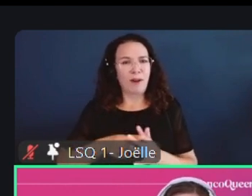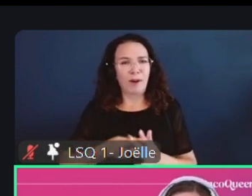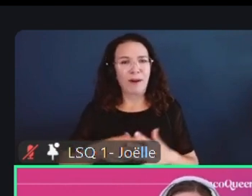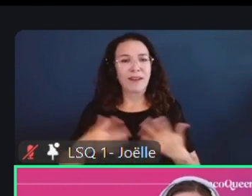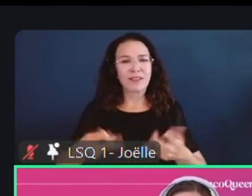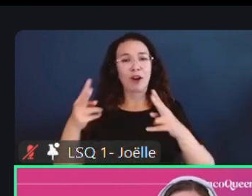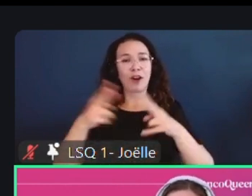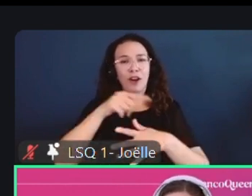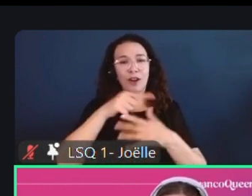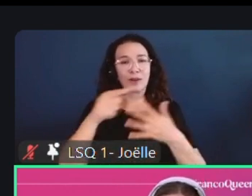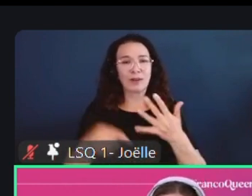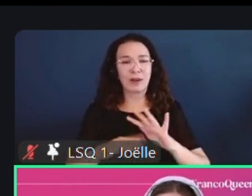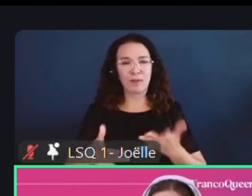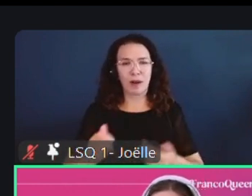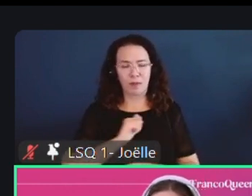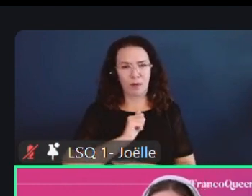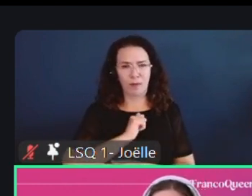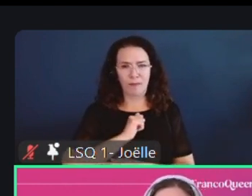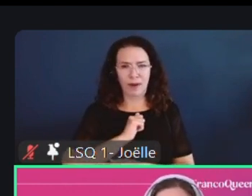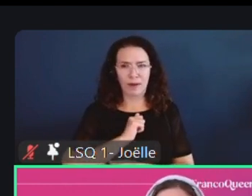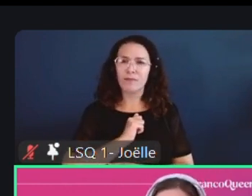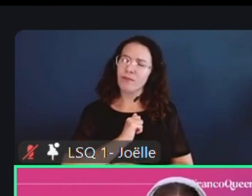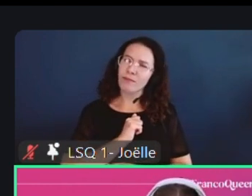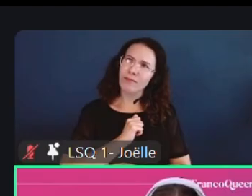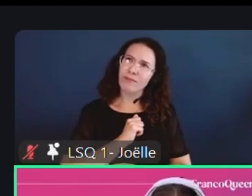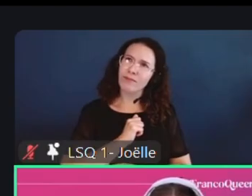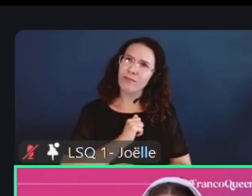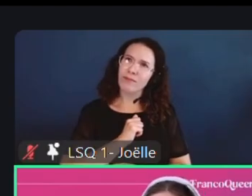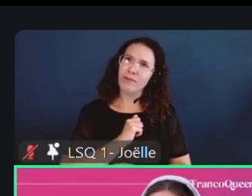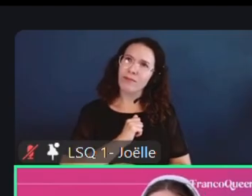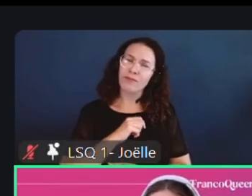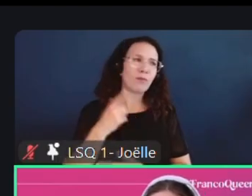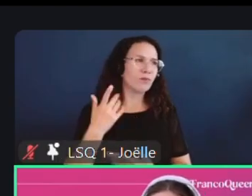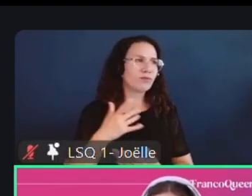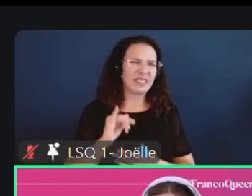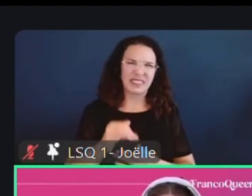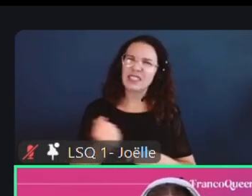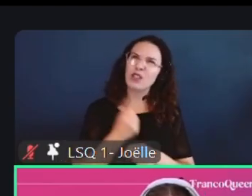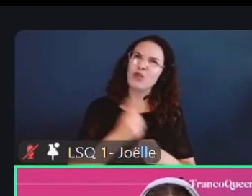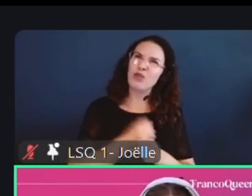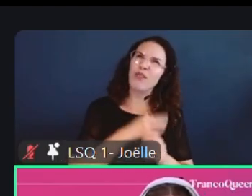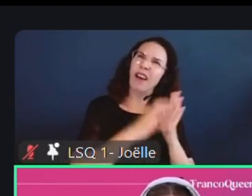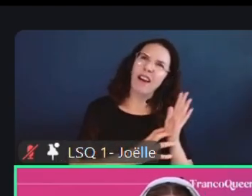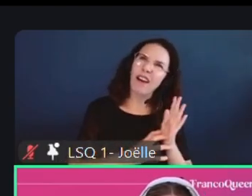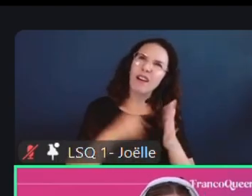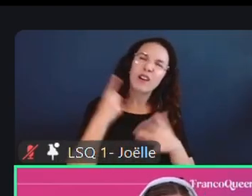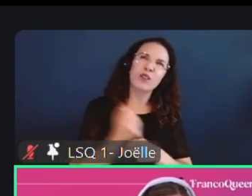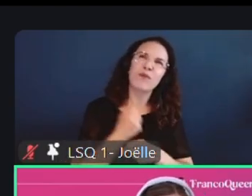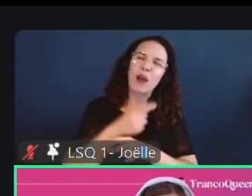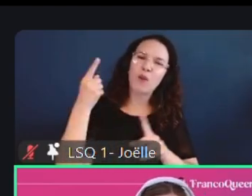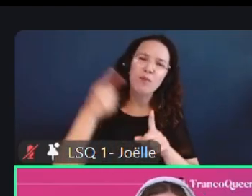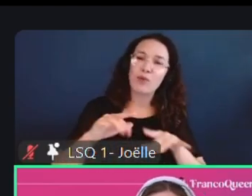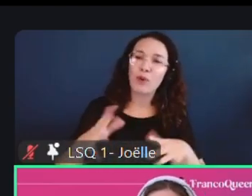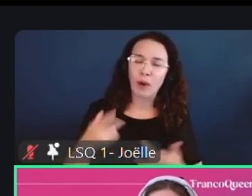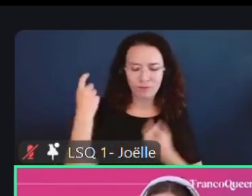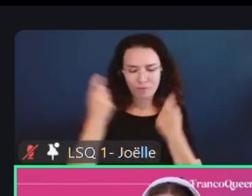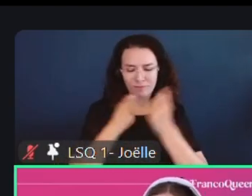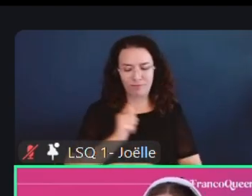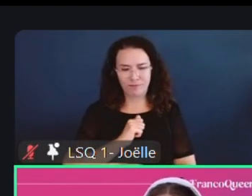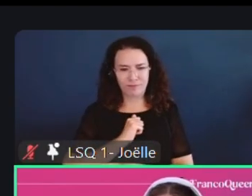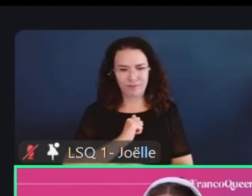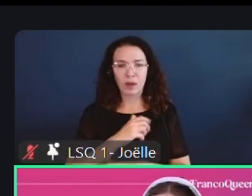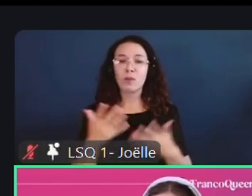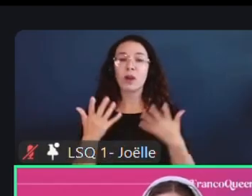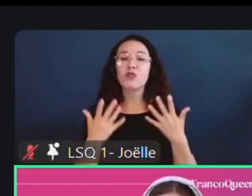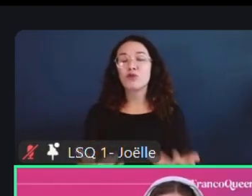les reconnaissances en me demandant vraiment, mais qu'est-ce que j'essaie de faire en prononçant ces mots? Qu'est-ce que j'essaie d'accomplir? Et je